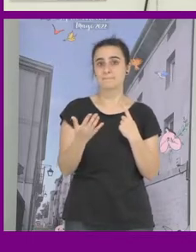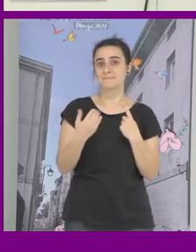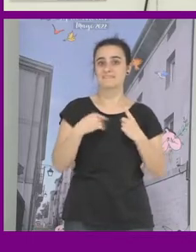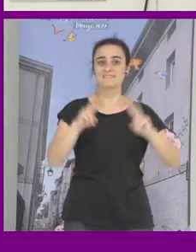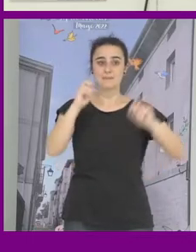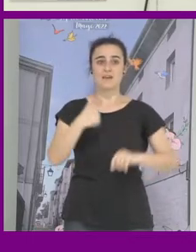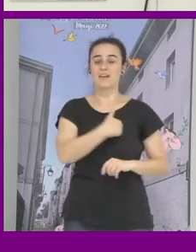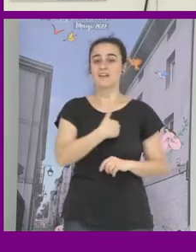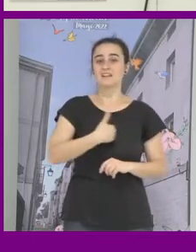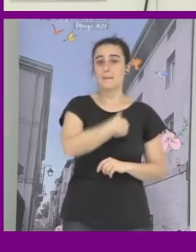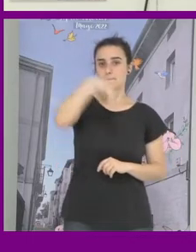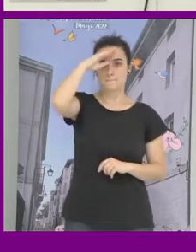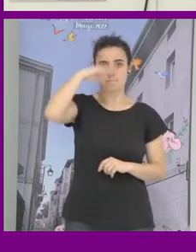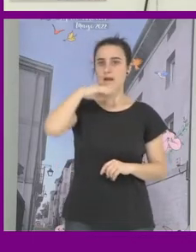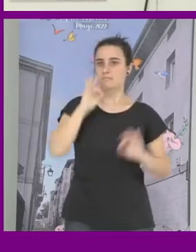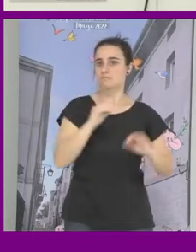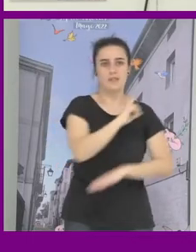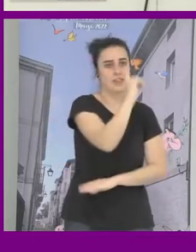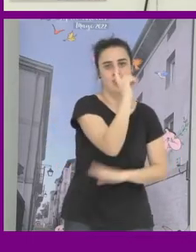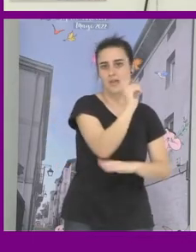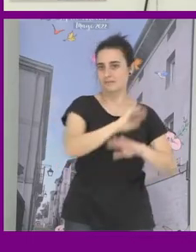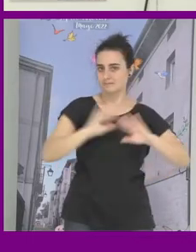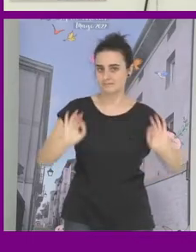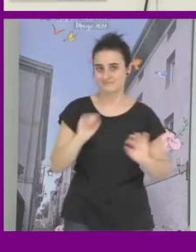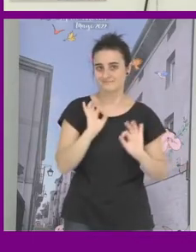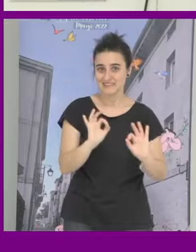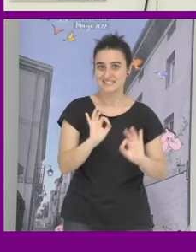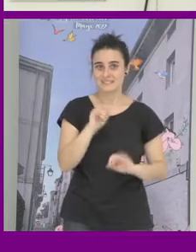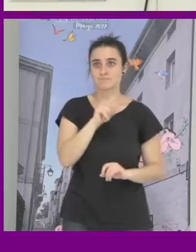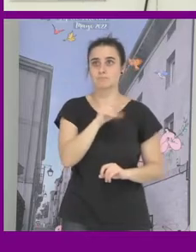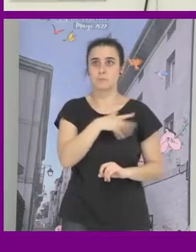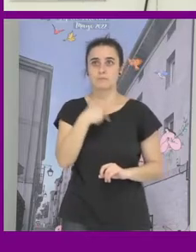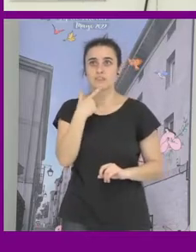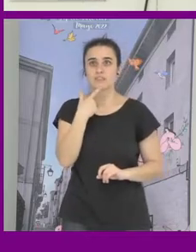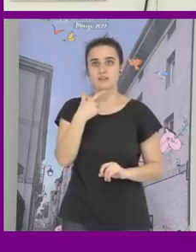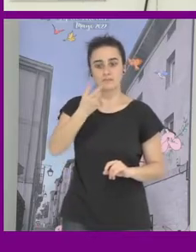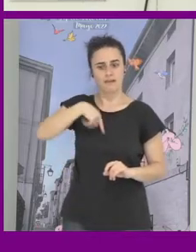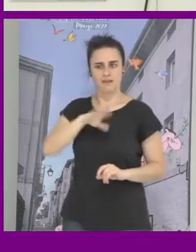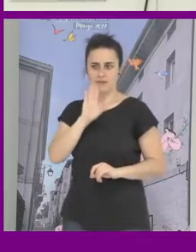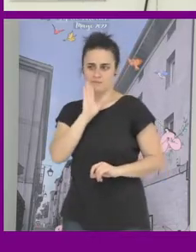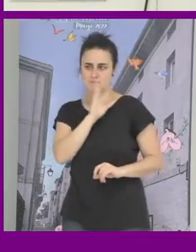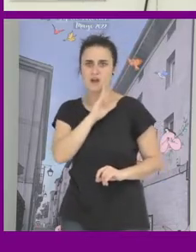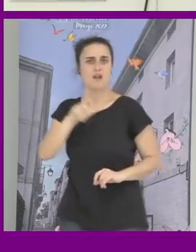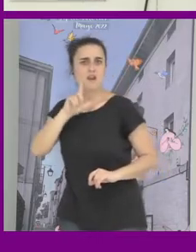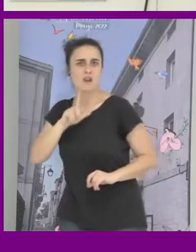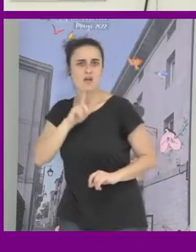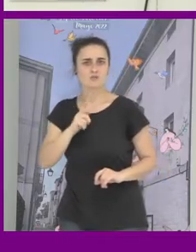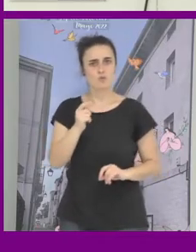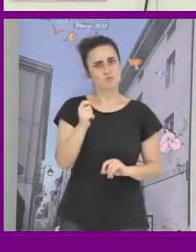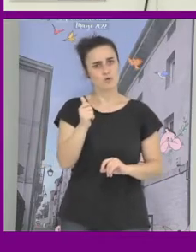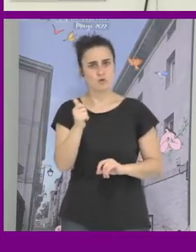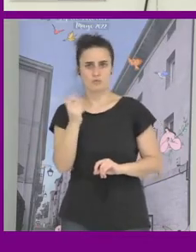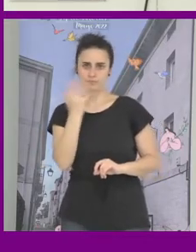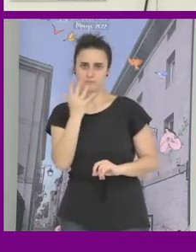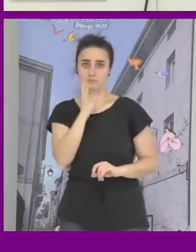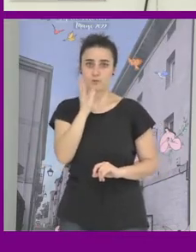aitatasuna ukaezina dela, eta horrek ama boiontzako, ba, mehatxu bat suposatzen du.